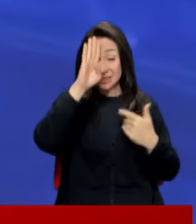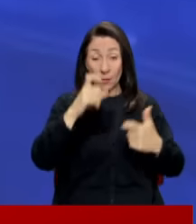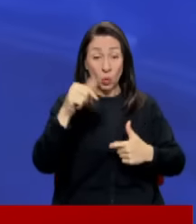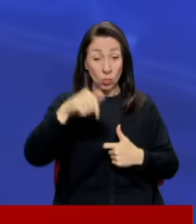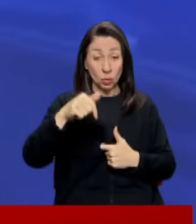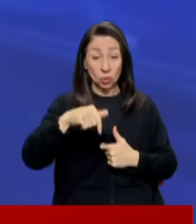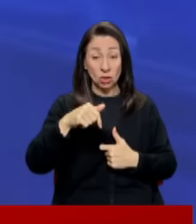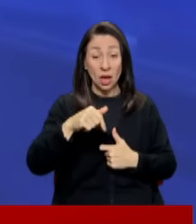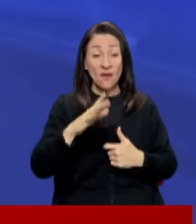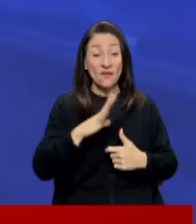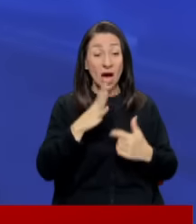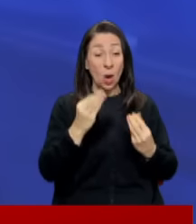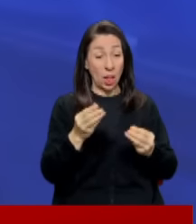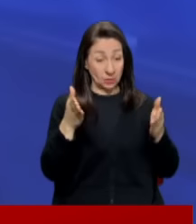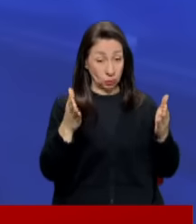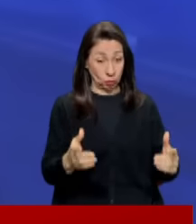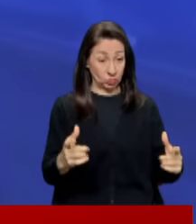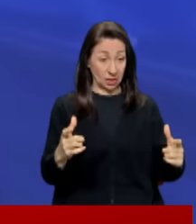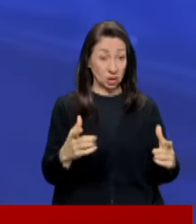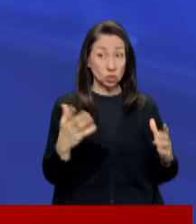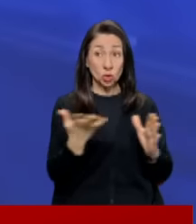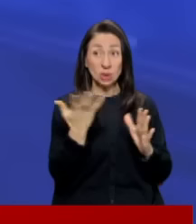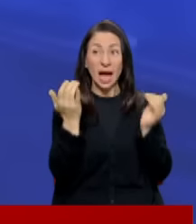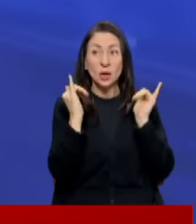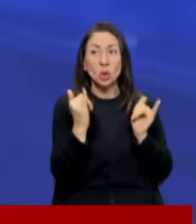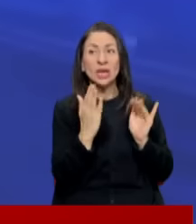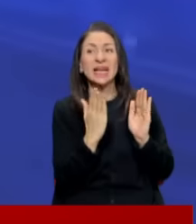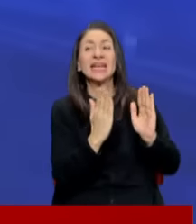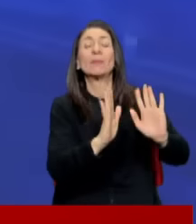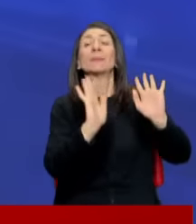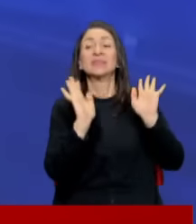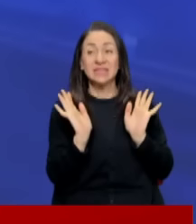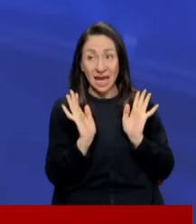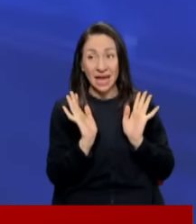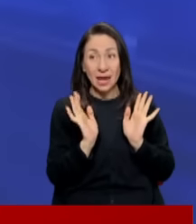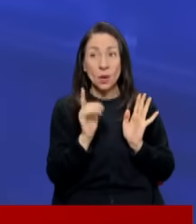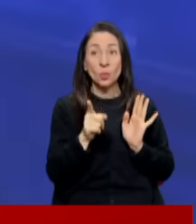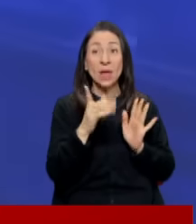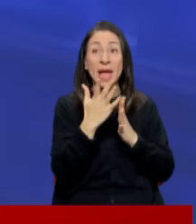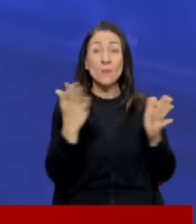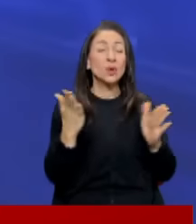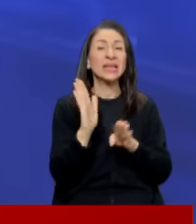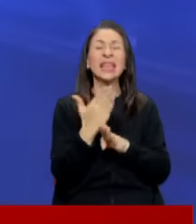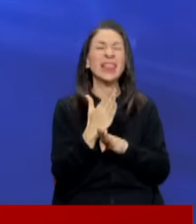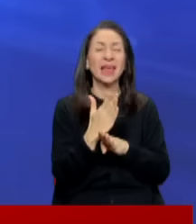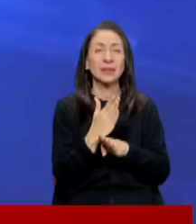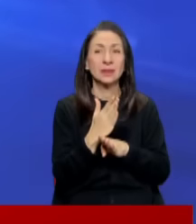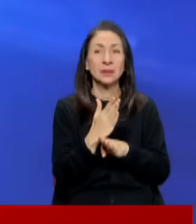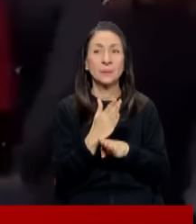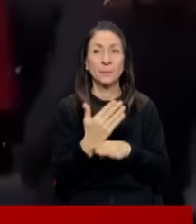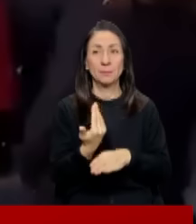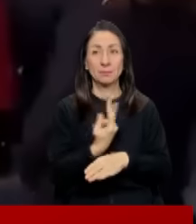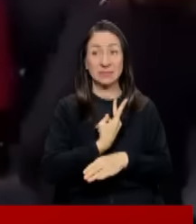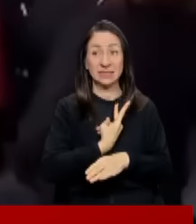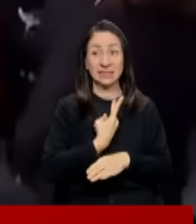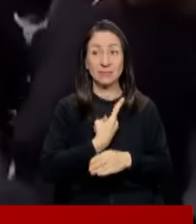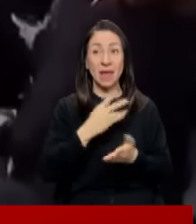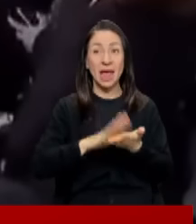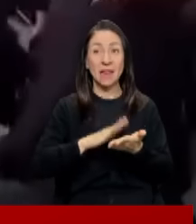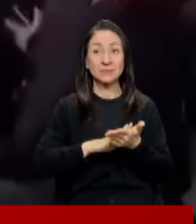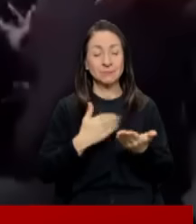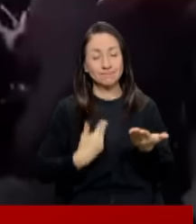bugün mevcut durumundan çok daha kötüye gitmemişse bunun en büyük sebebi bizim